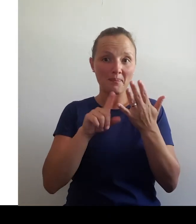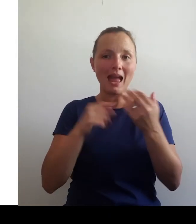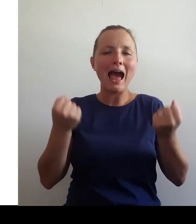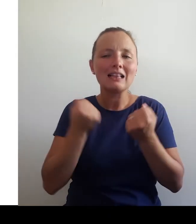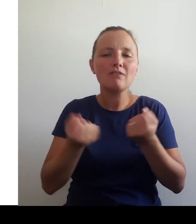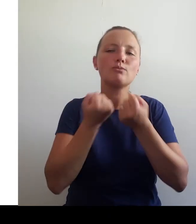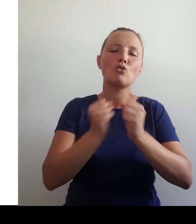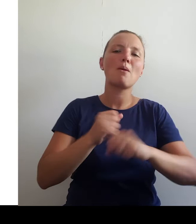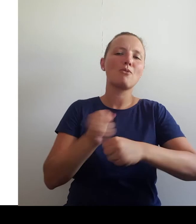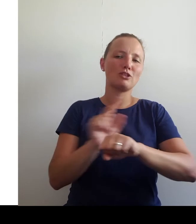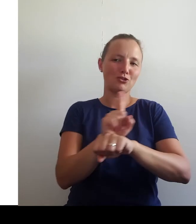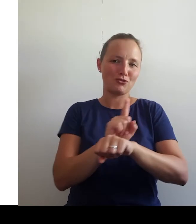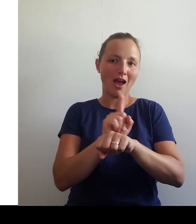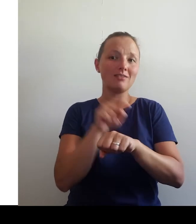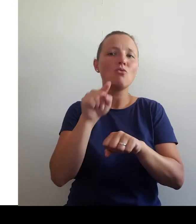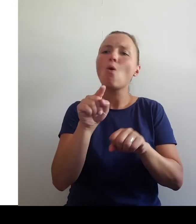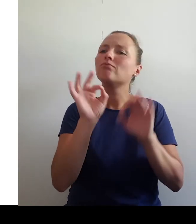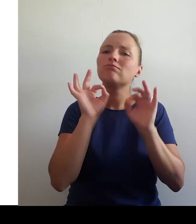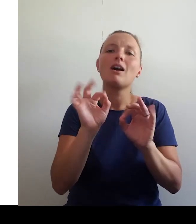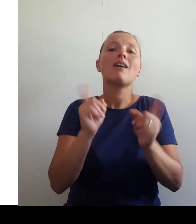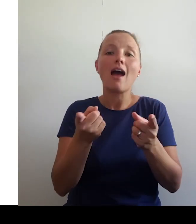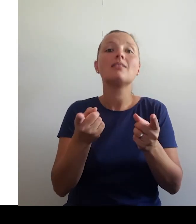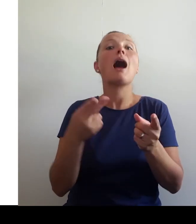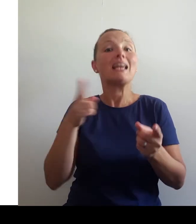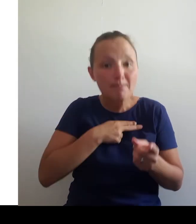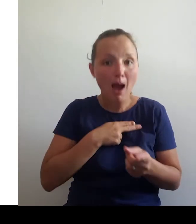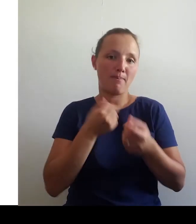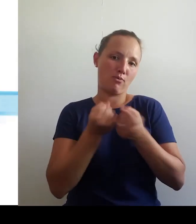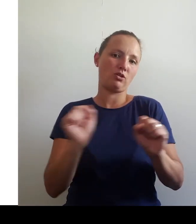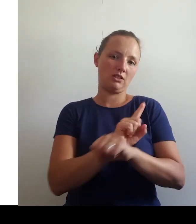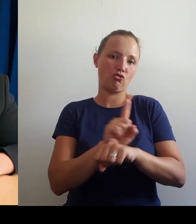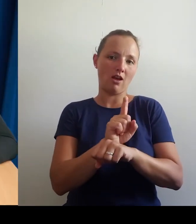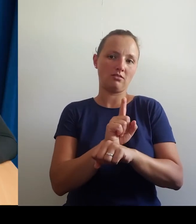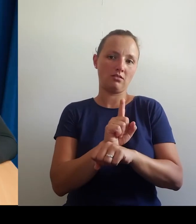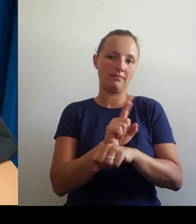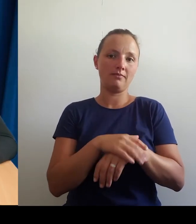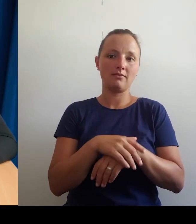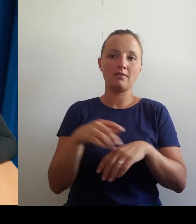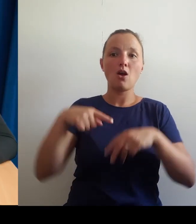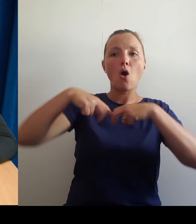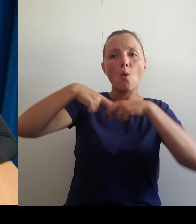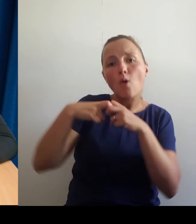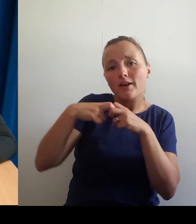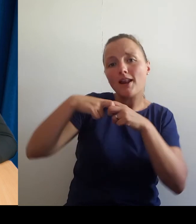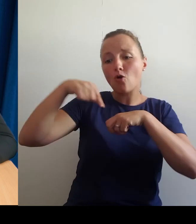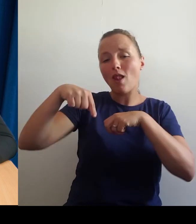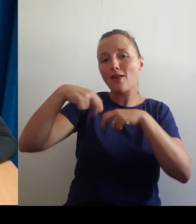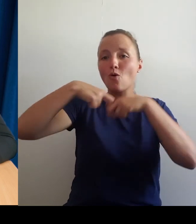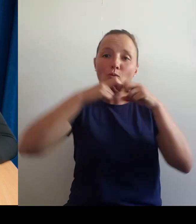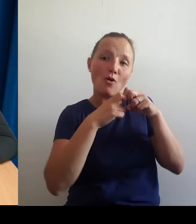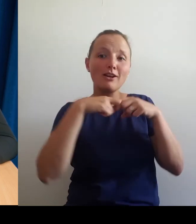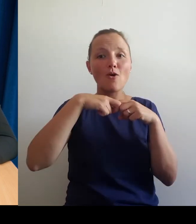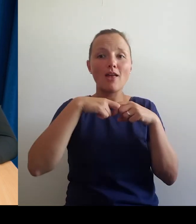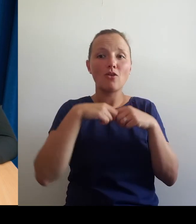možgane v prostem času najbolje poskrbimo najprej tako, da si prosti čas sploh zagotovimo. Upogni ta koleno! Upogni ta